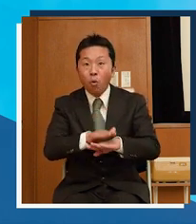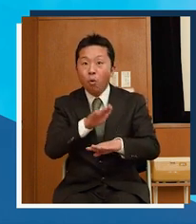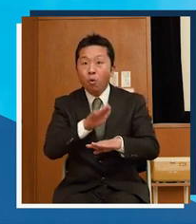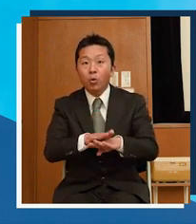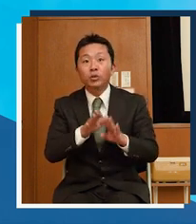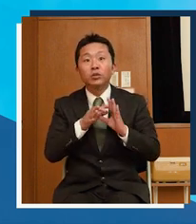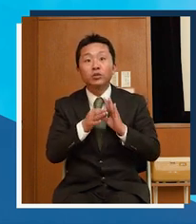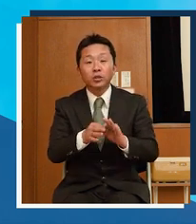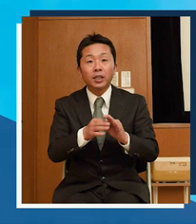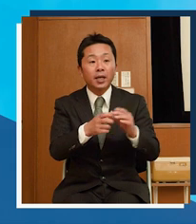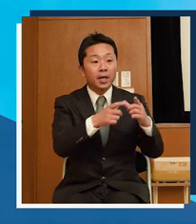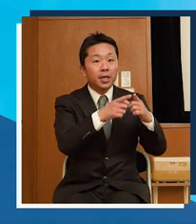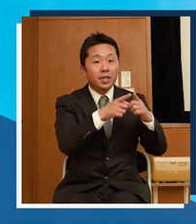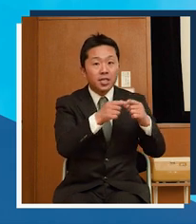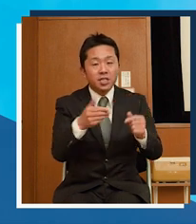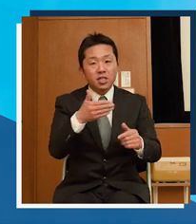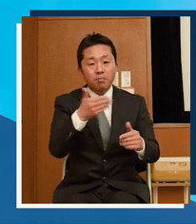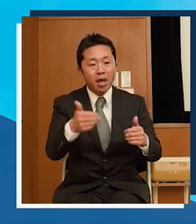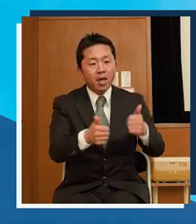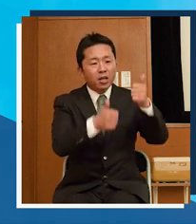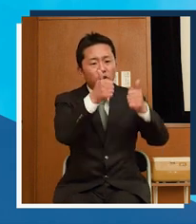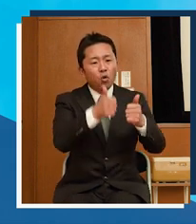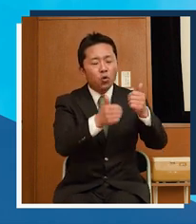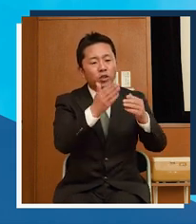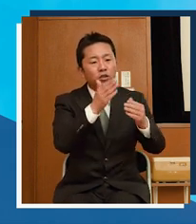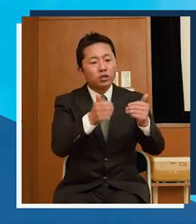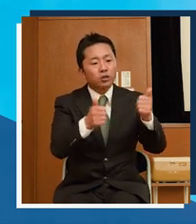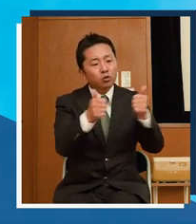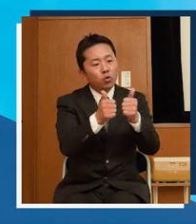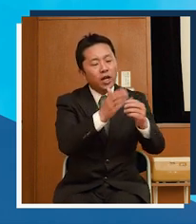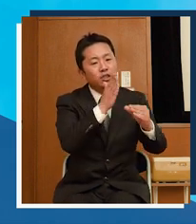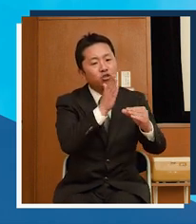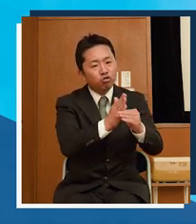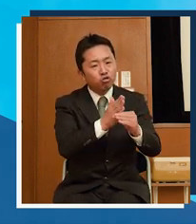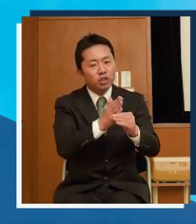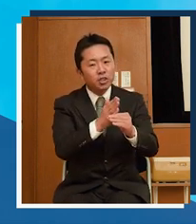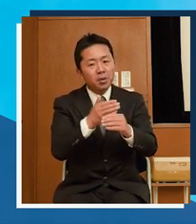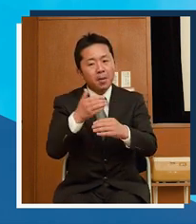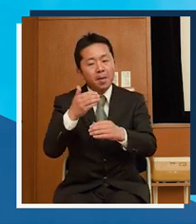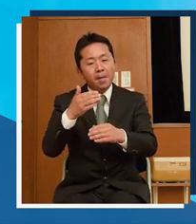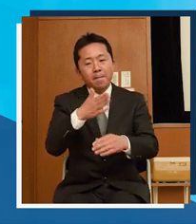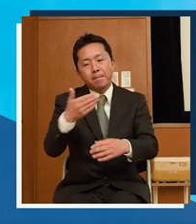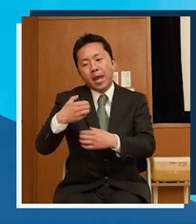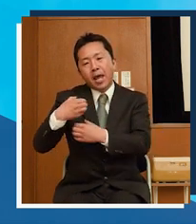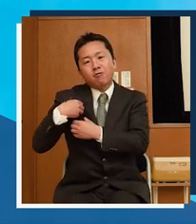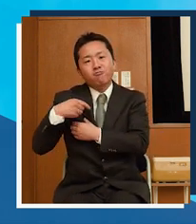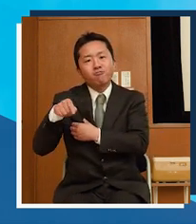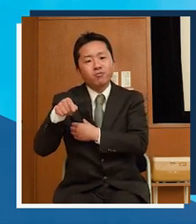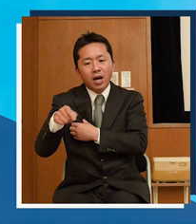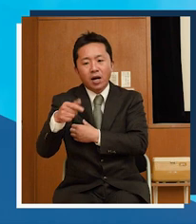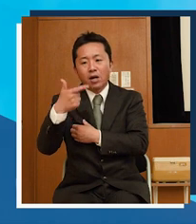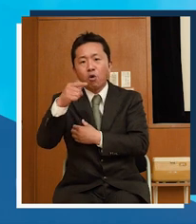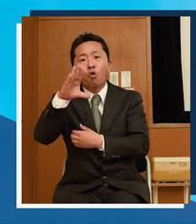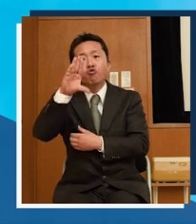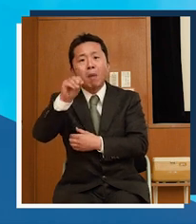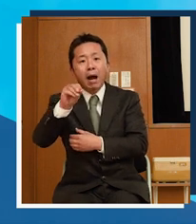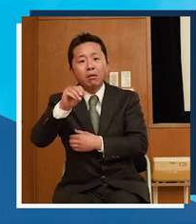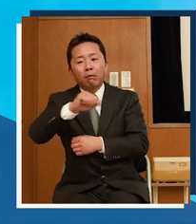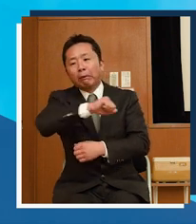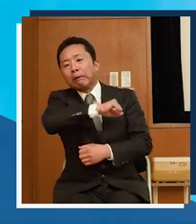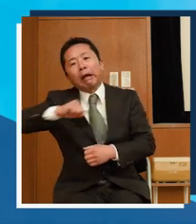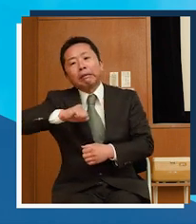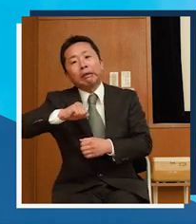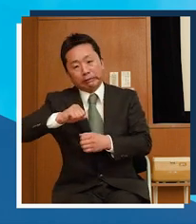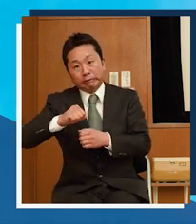いうことを日米で協議している最中に米軍がこの水6万L余りを一方的に